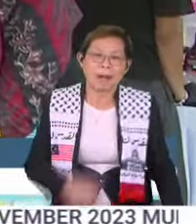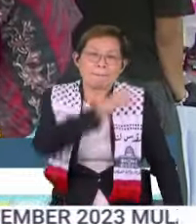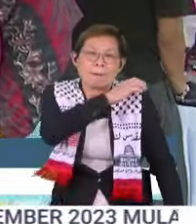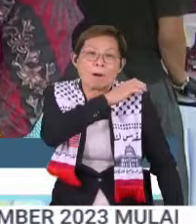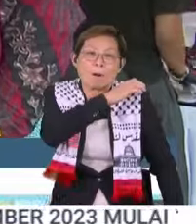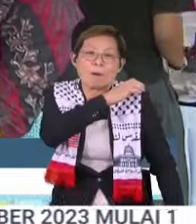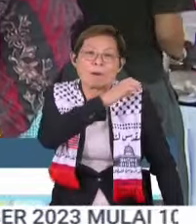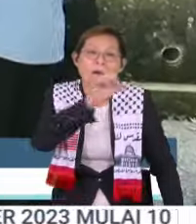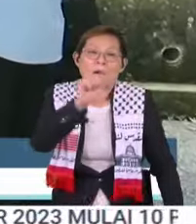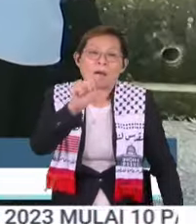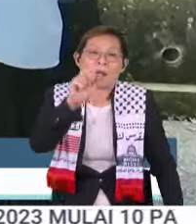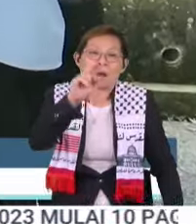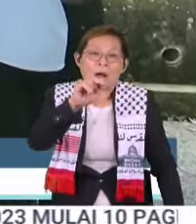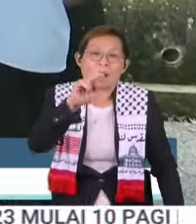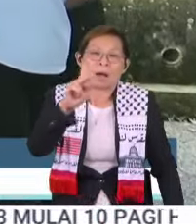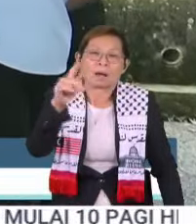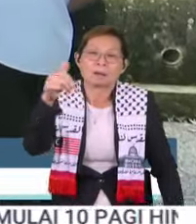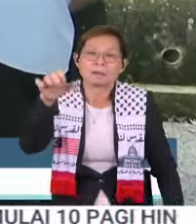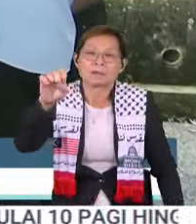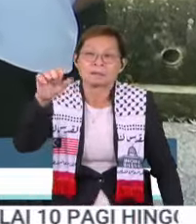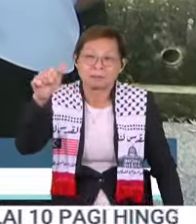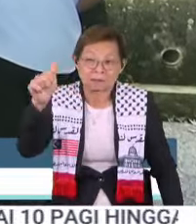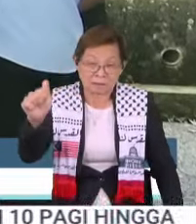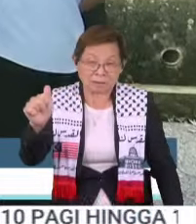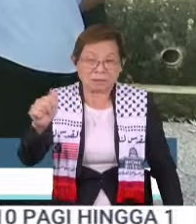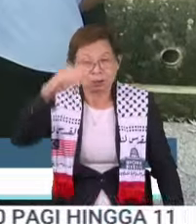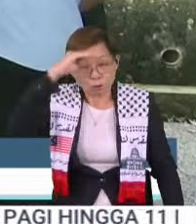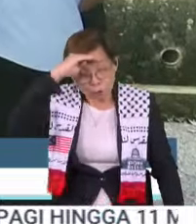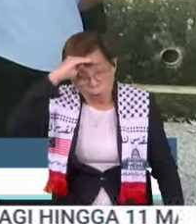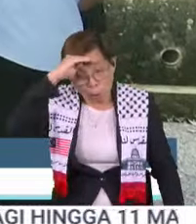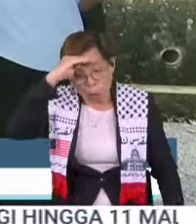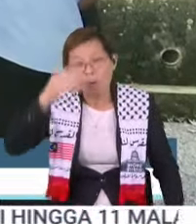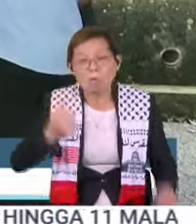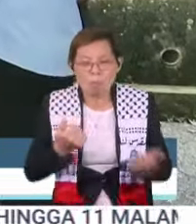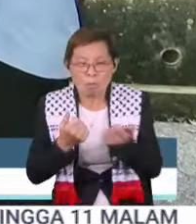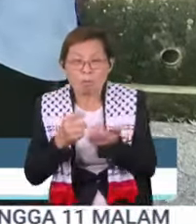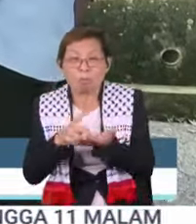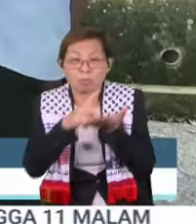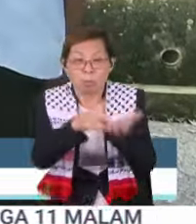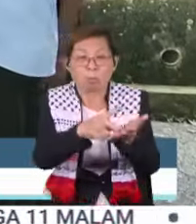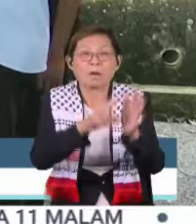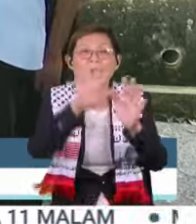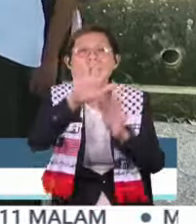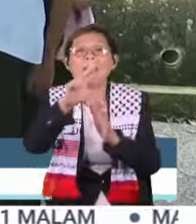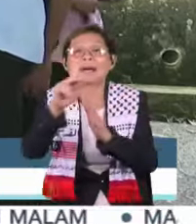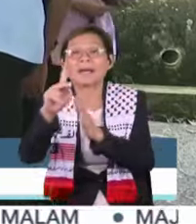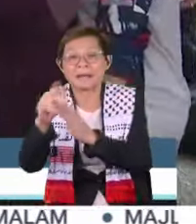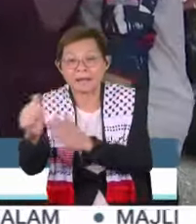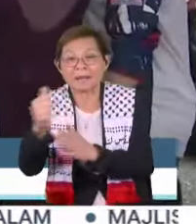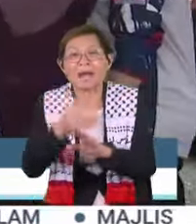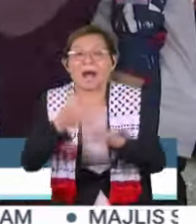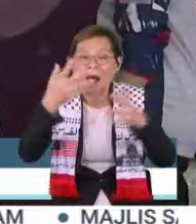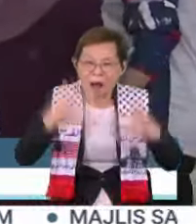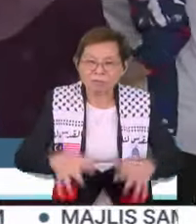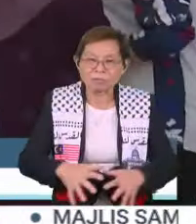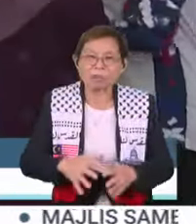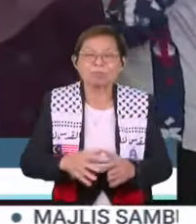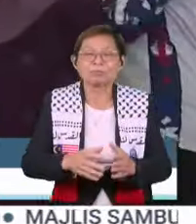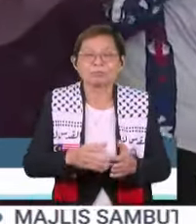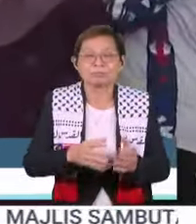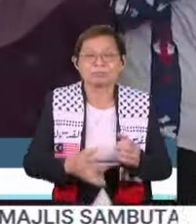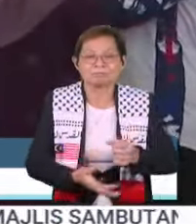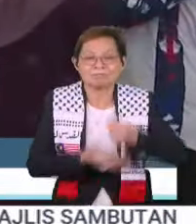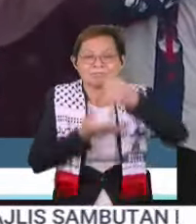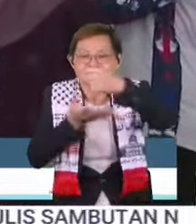Pengerusi Angkatan Koperasi Kebangsaan Malaysia Berhad Angkasa Johor turut menyumbang sebanyak RM5,000 sebelum disalurkan